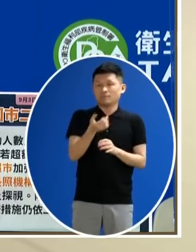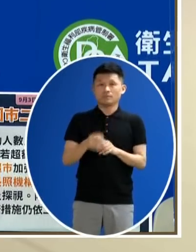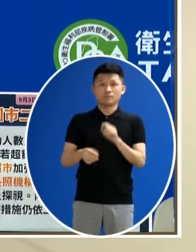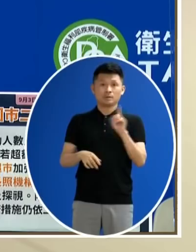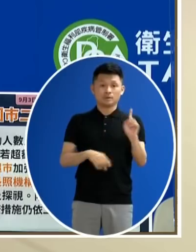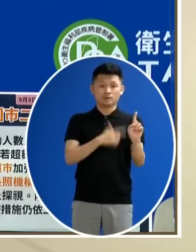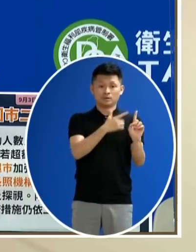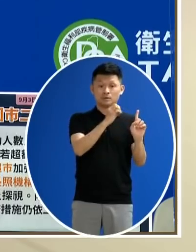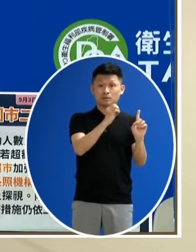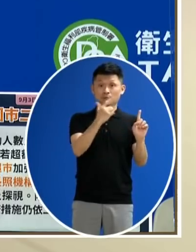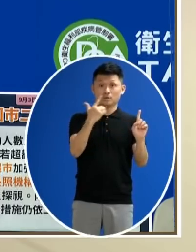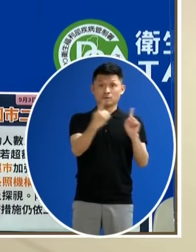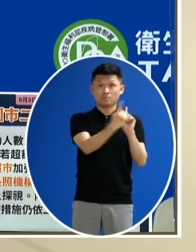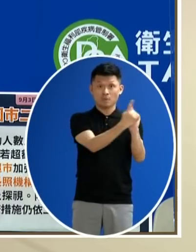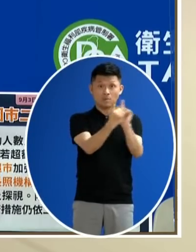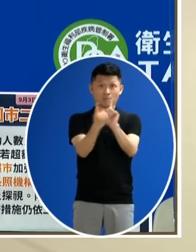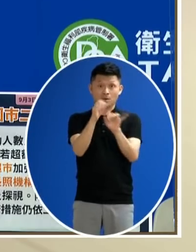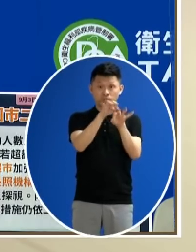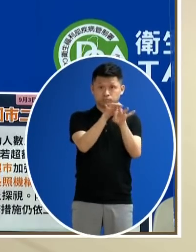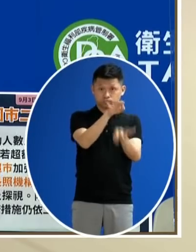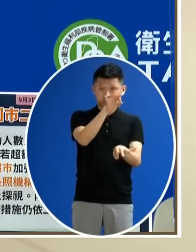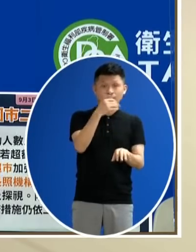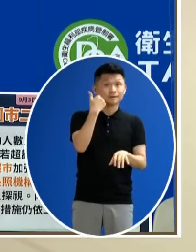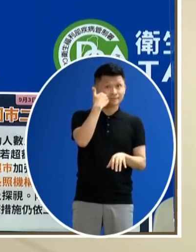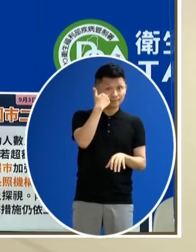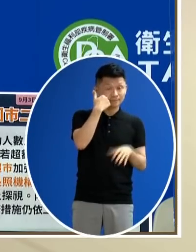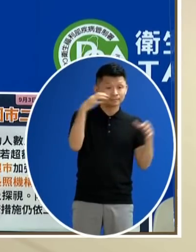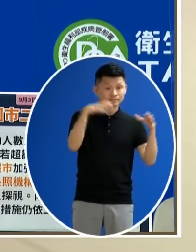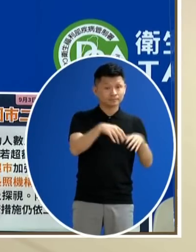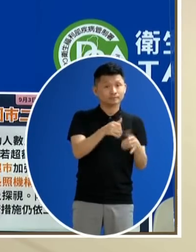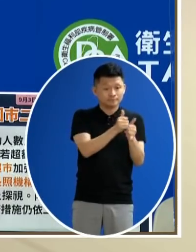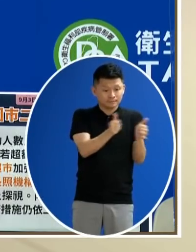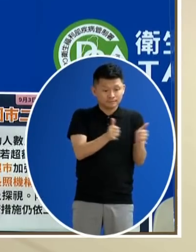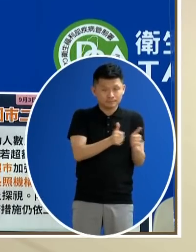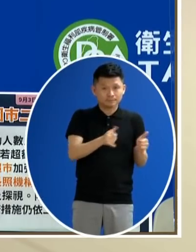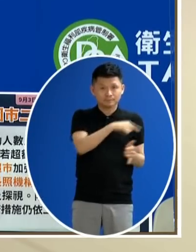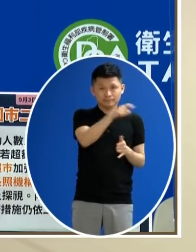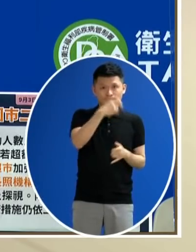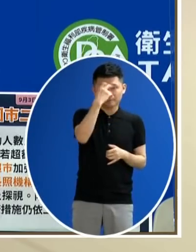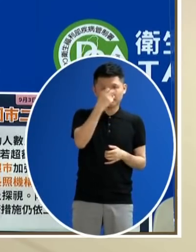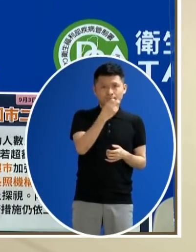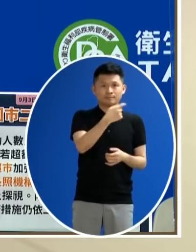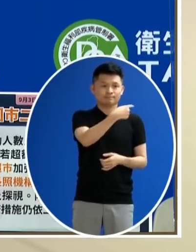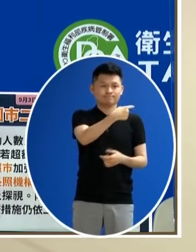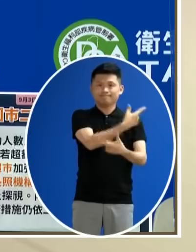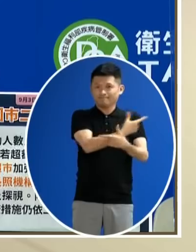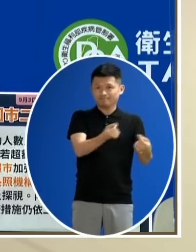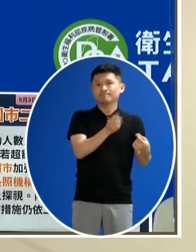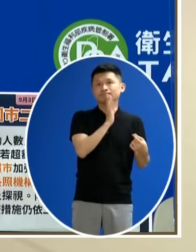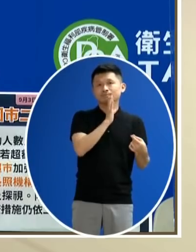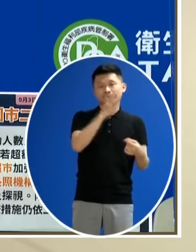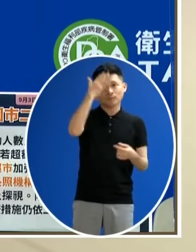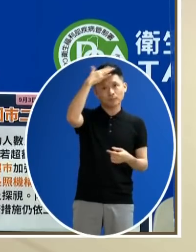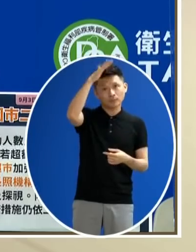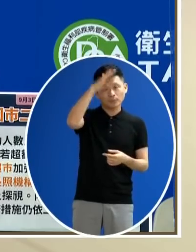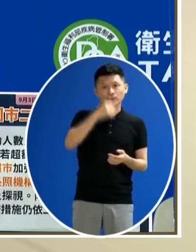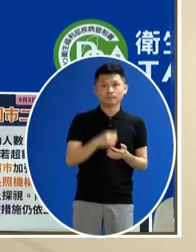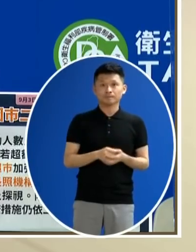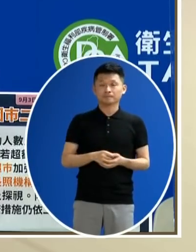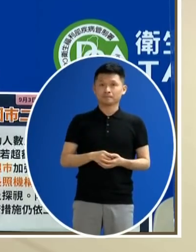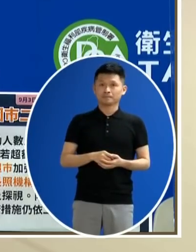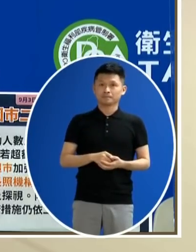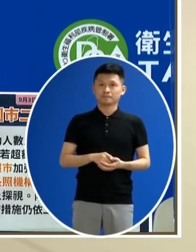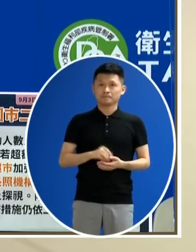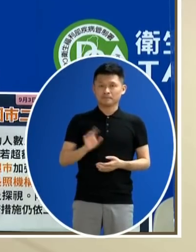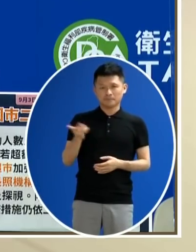16066本身的一个接触者跟他的一个同机的人也都检验过了是阴性。但是这两个我们需要